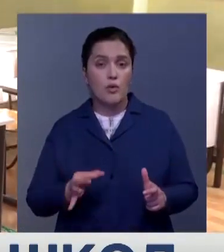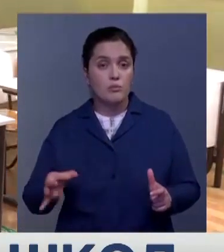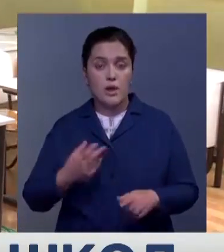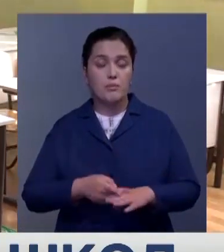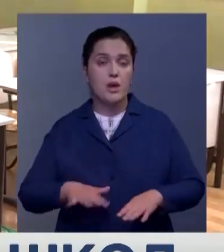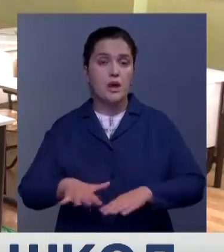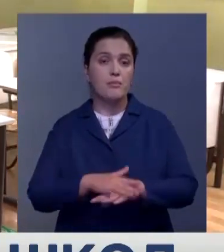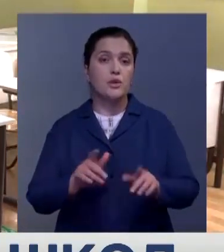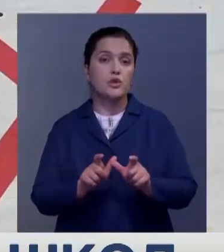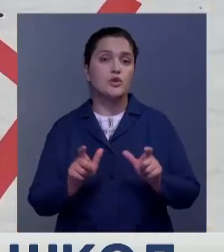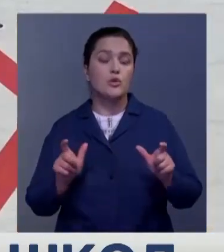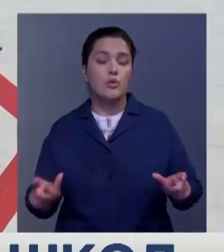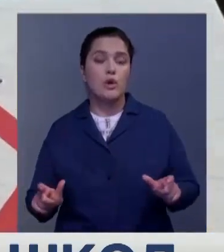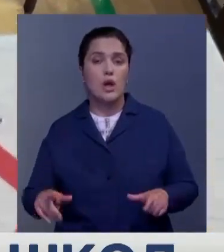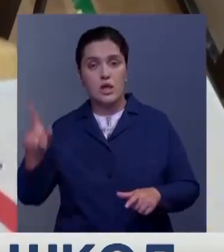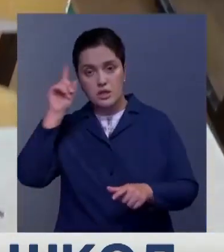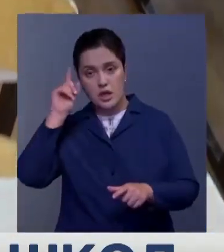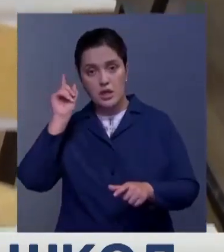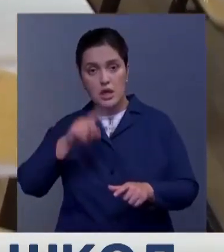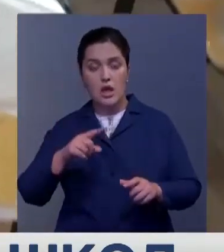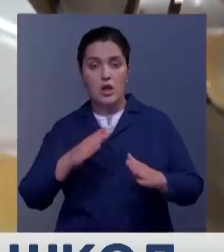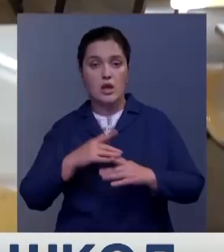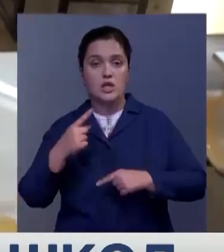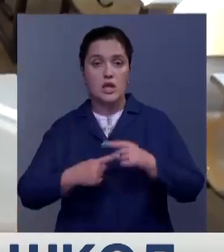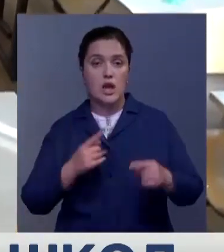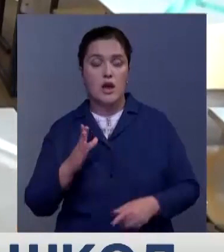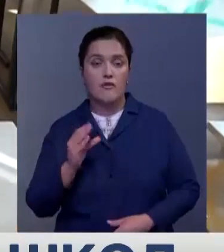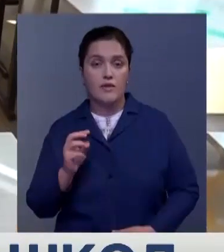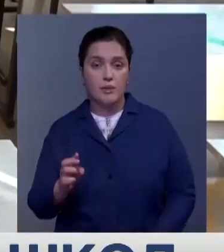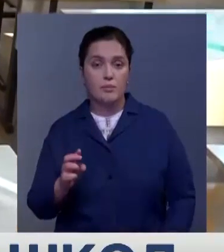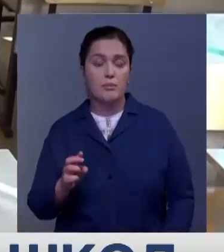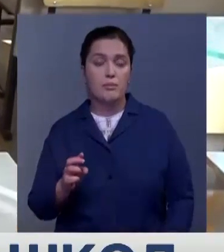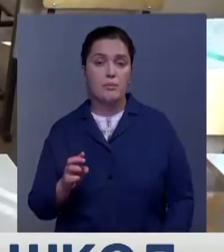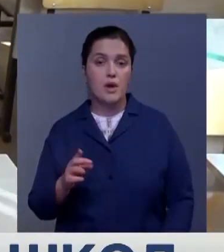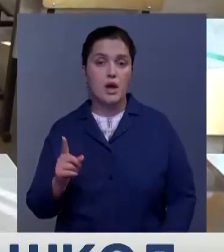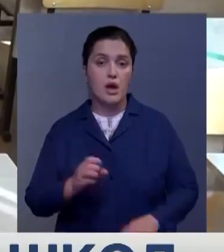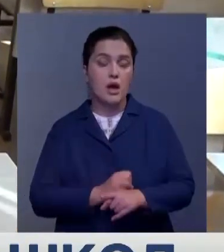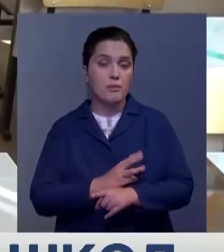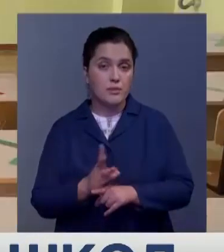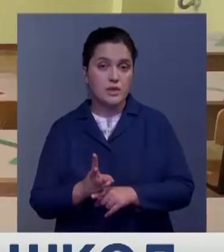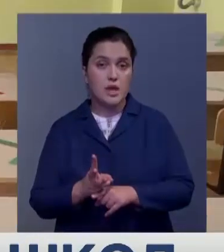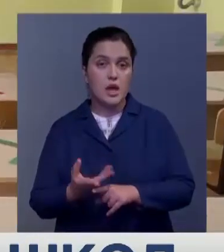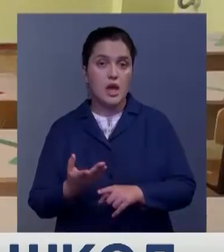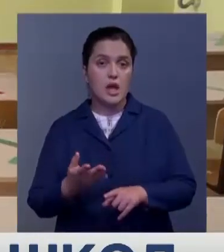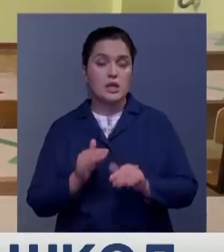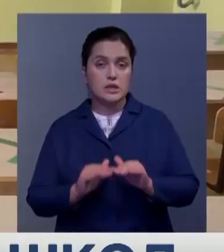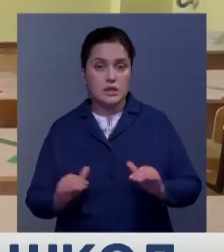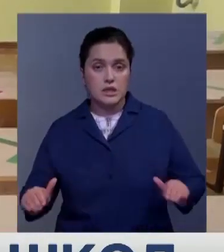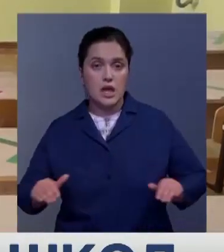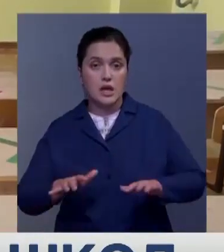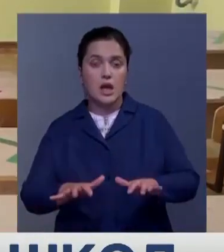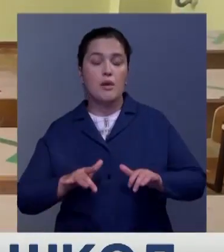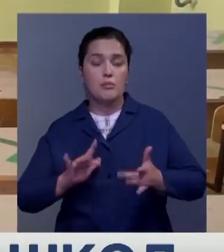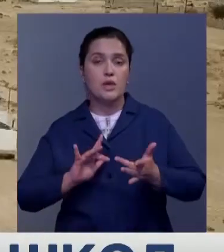масса школьников получает знания удаленно через веб-платформу. Идет работа по обеспечению детей компьютерами.